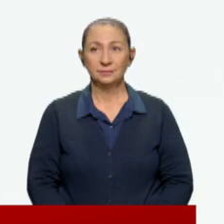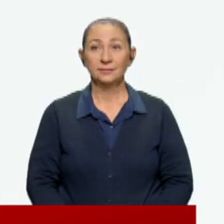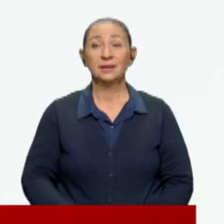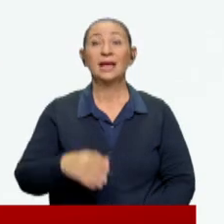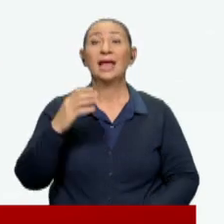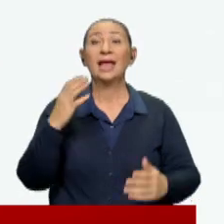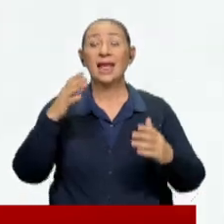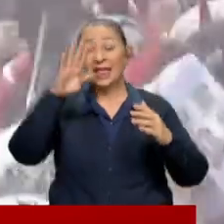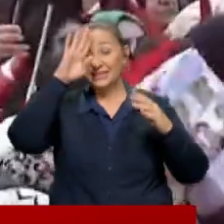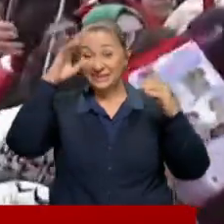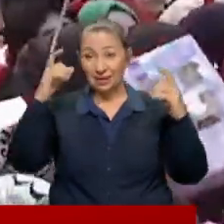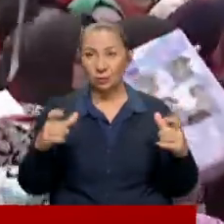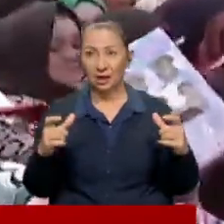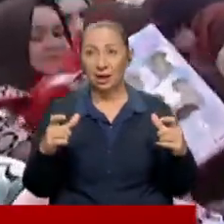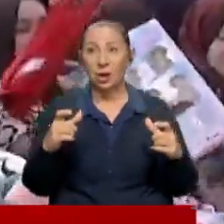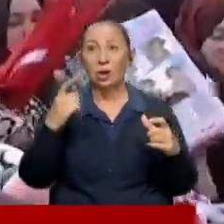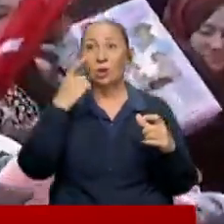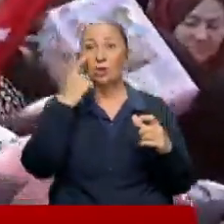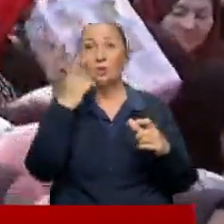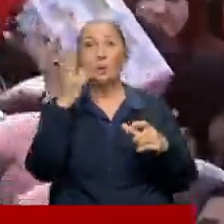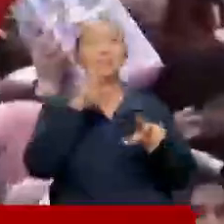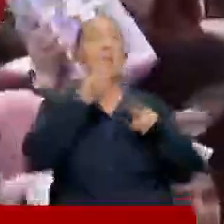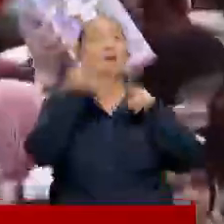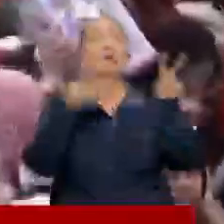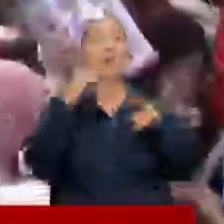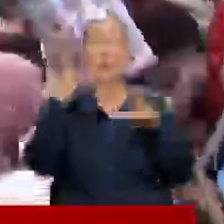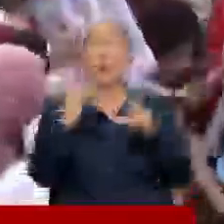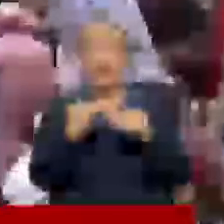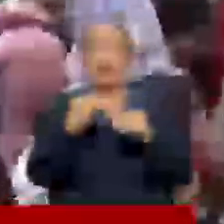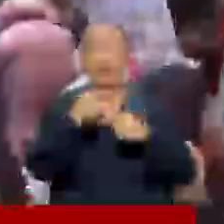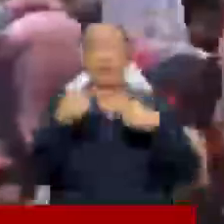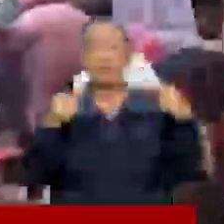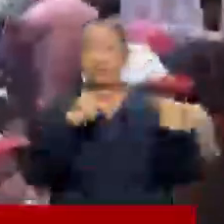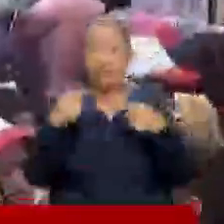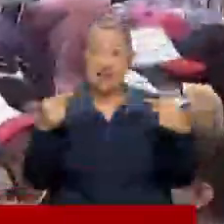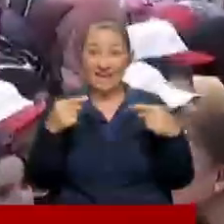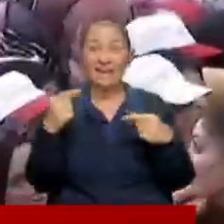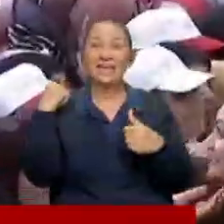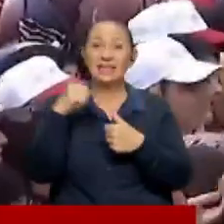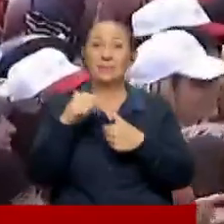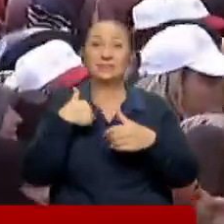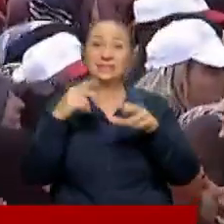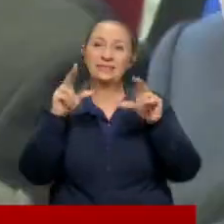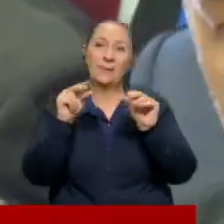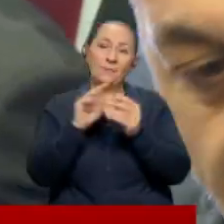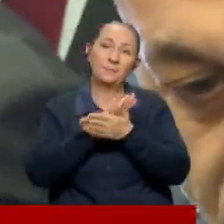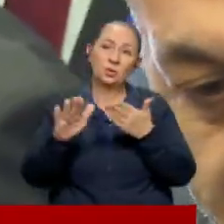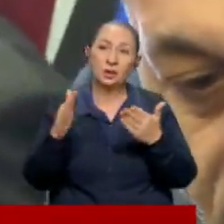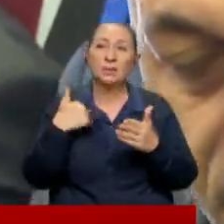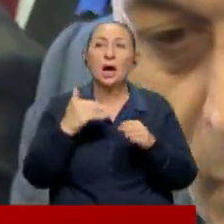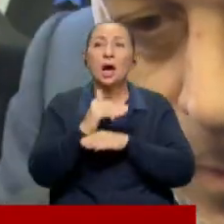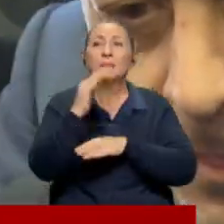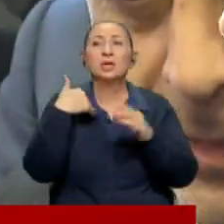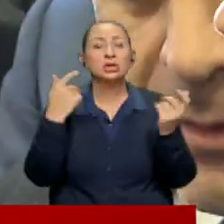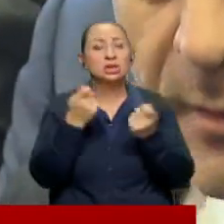Eli İstanbul'da, gözü başka yerlerde olanların eksiğini de yine biz tamamlıyoruz. Hayat boyu